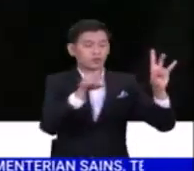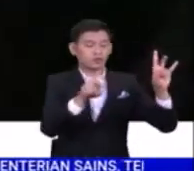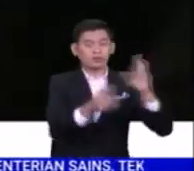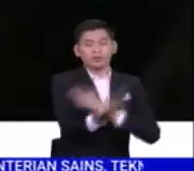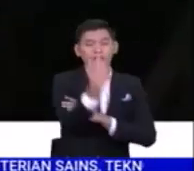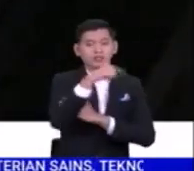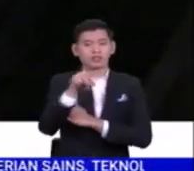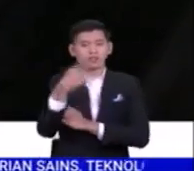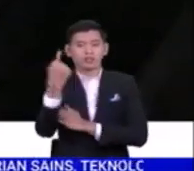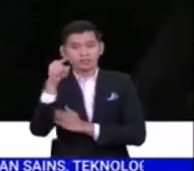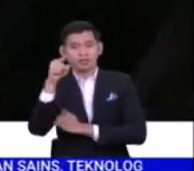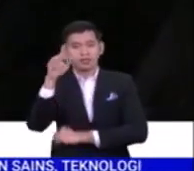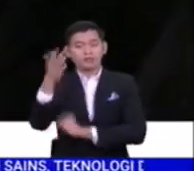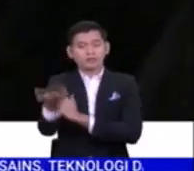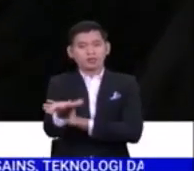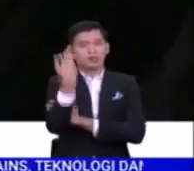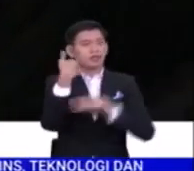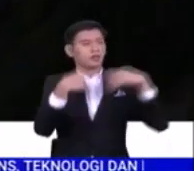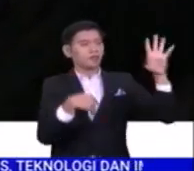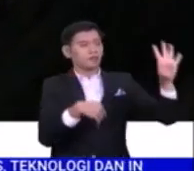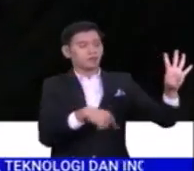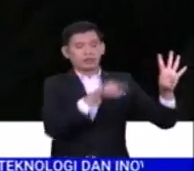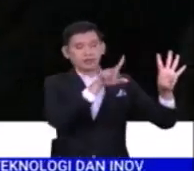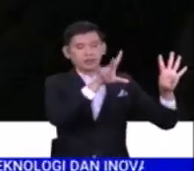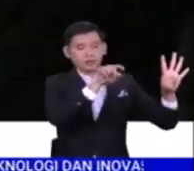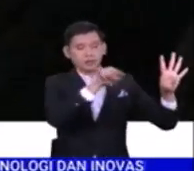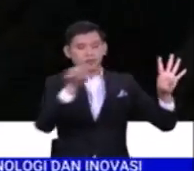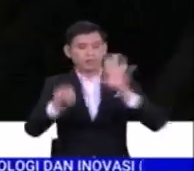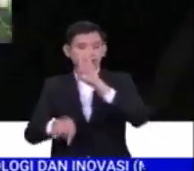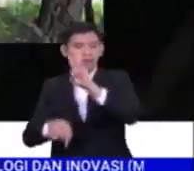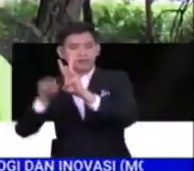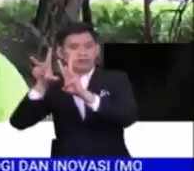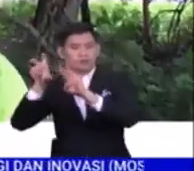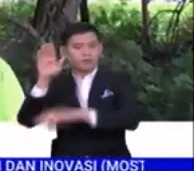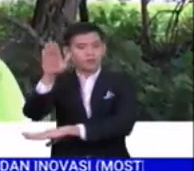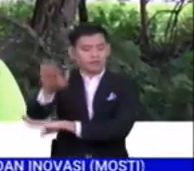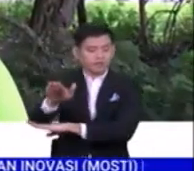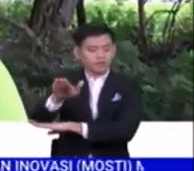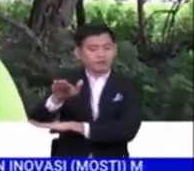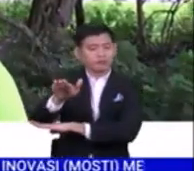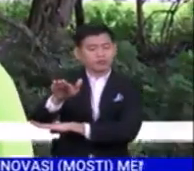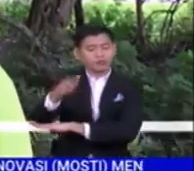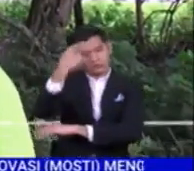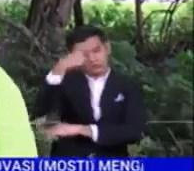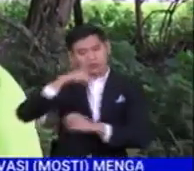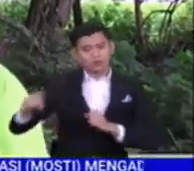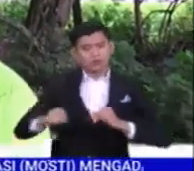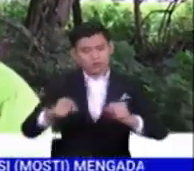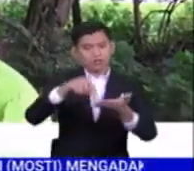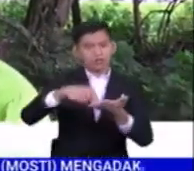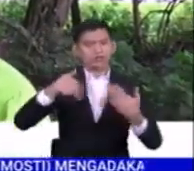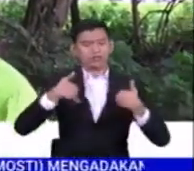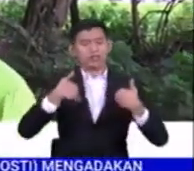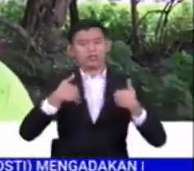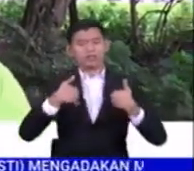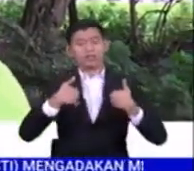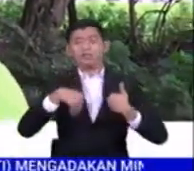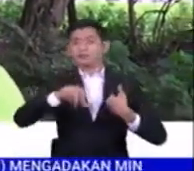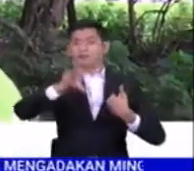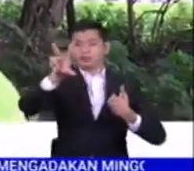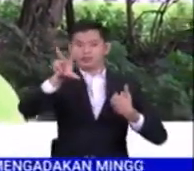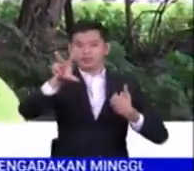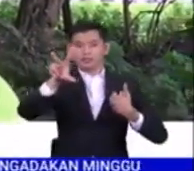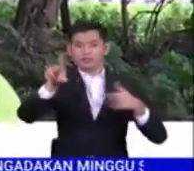dan 4.30 petang hingga 6.30 petang. Okey, untuk sungai sendiri kecil ini, kita ada tiga vegetasi air yang